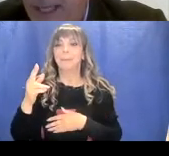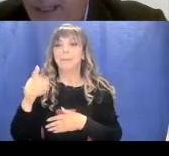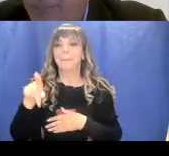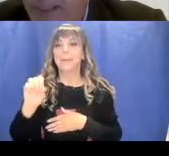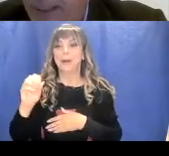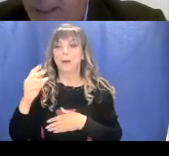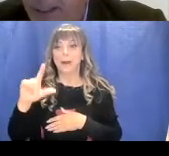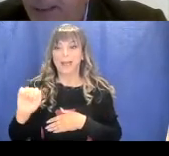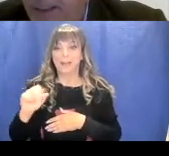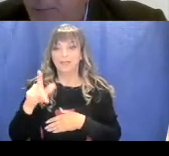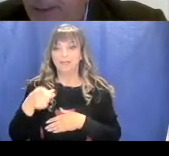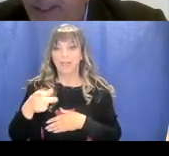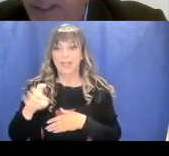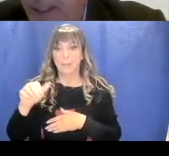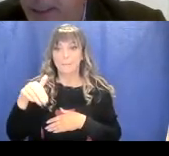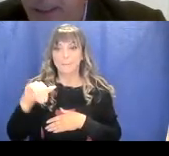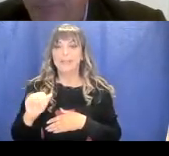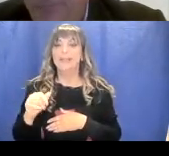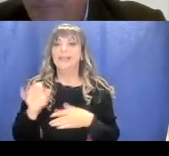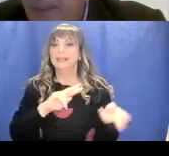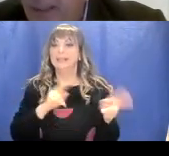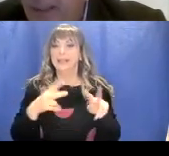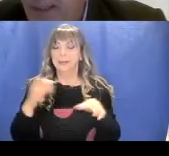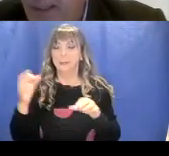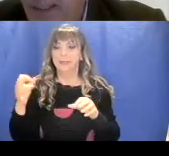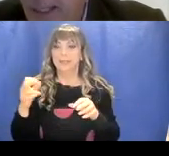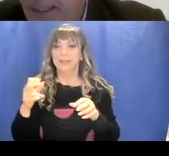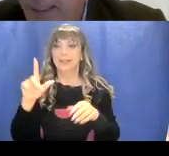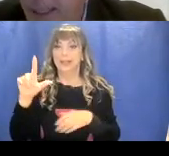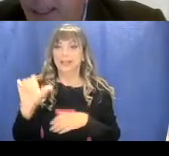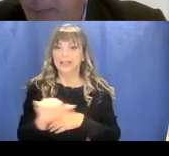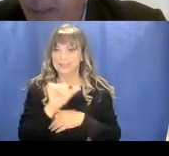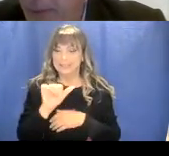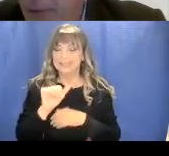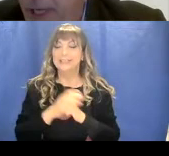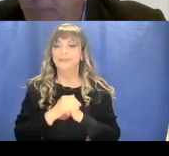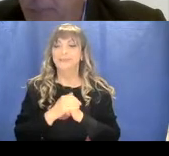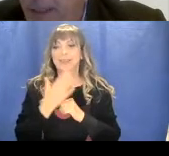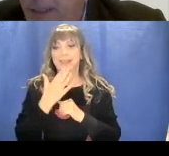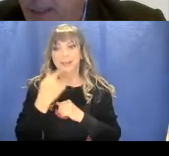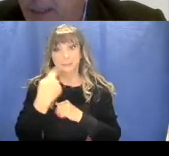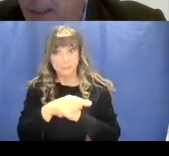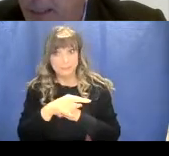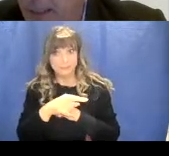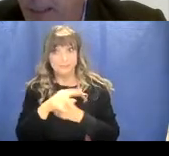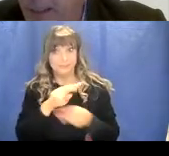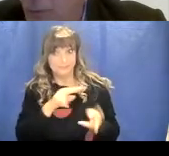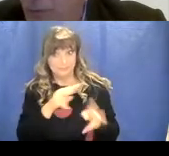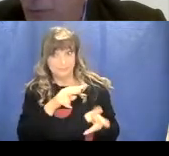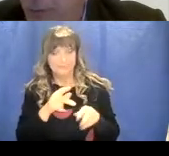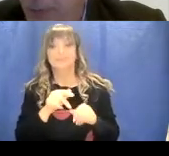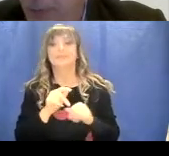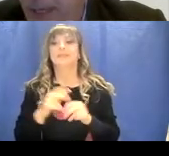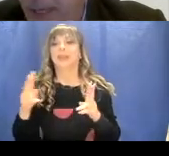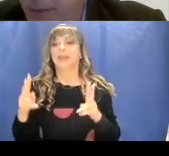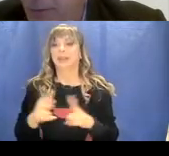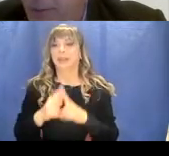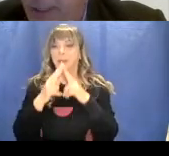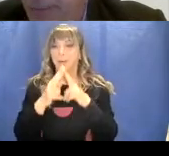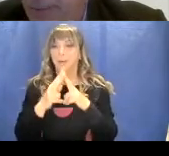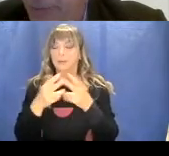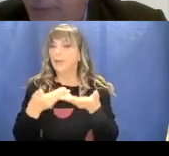interprete in lingua dei segni grazie a paolo gemme l'incontro è aperto